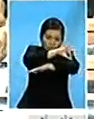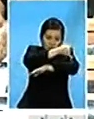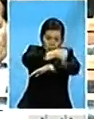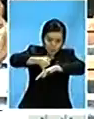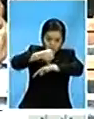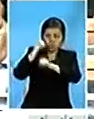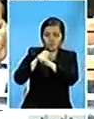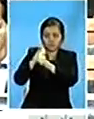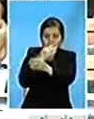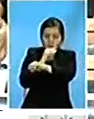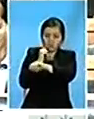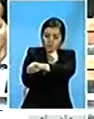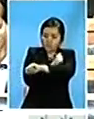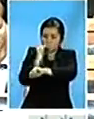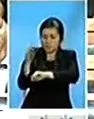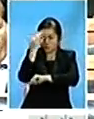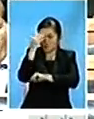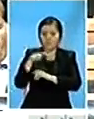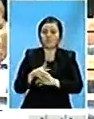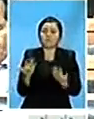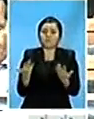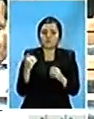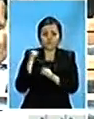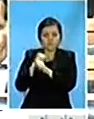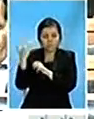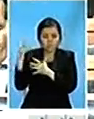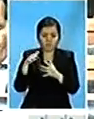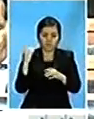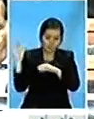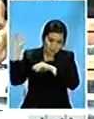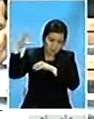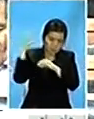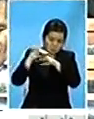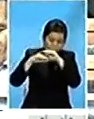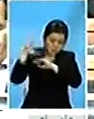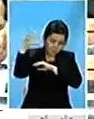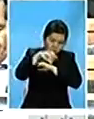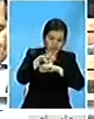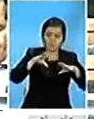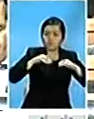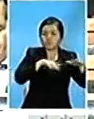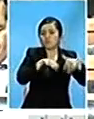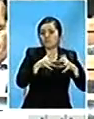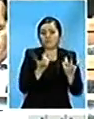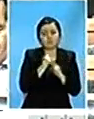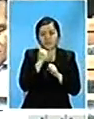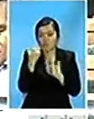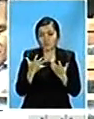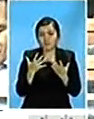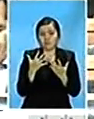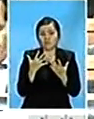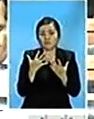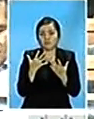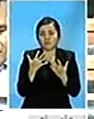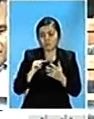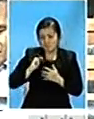ำไมเพราะออกแบบเสร็จแล้วก็ไม่ได้ก่อสร้างท่านประธานครับผมเข้าใจดีครับว่าเหตุ